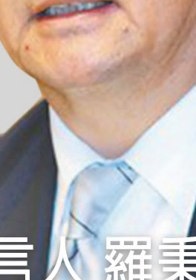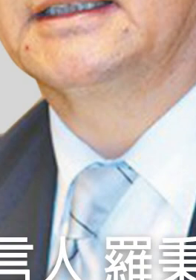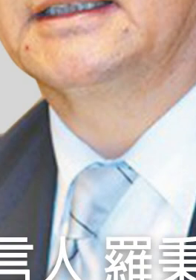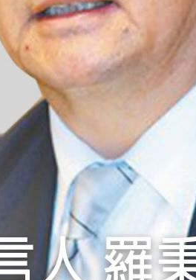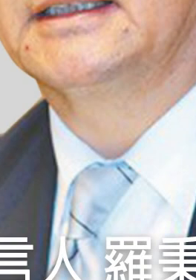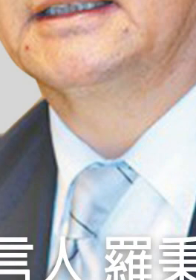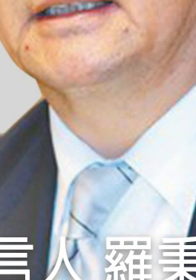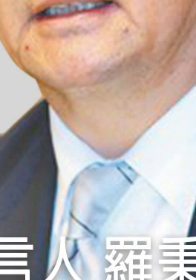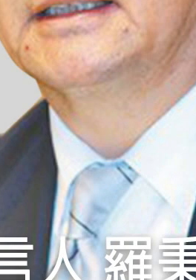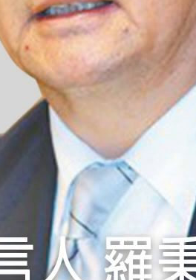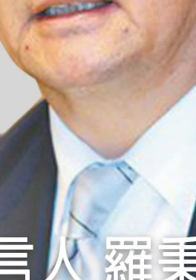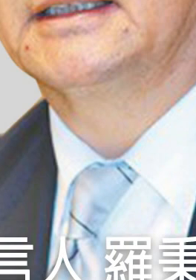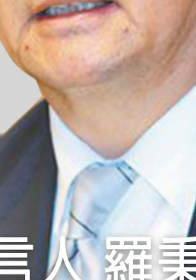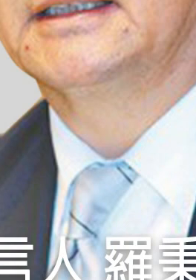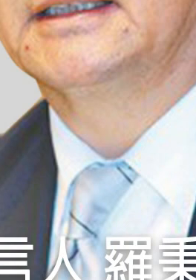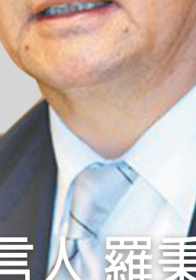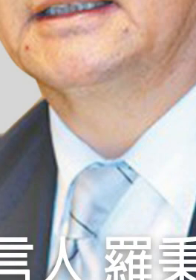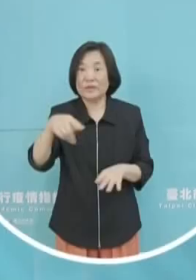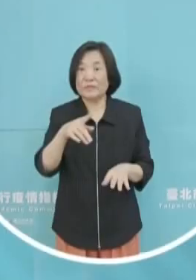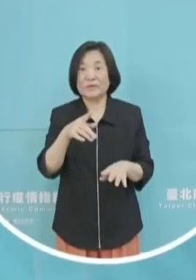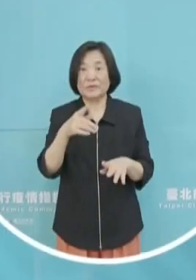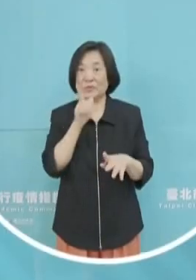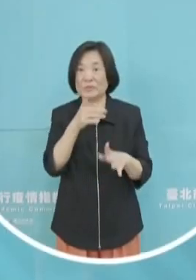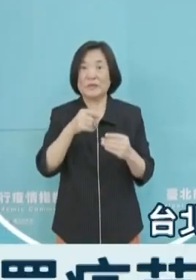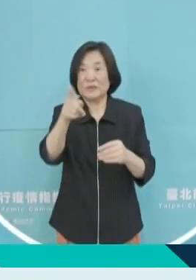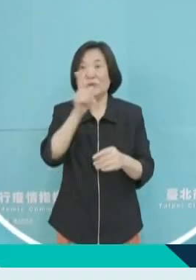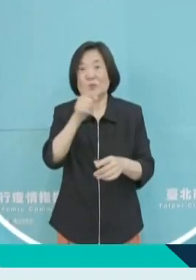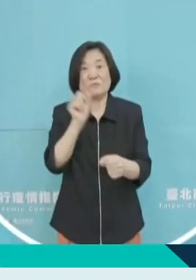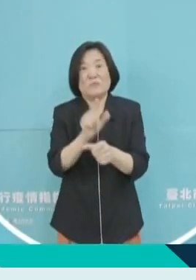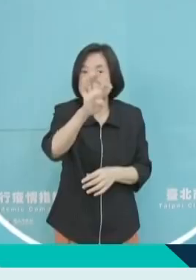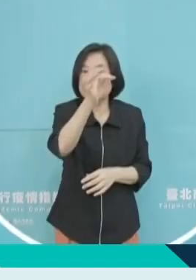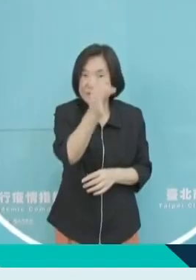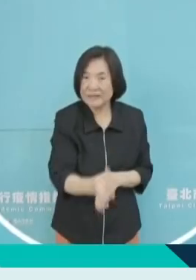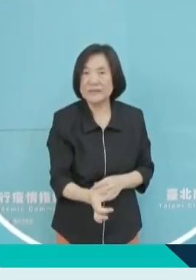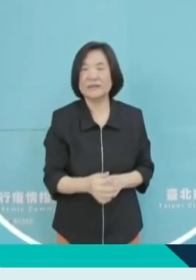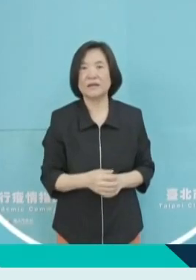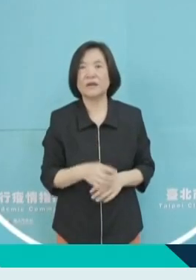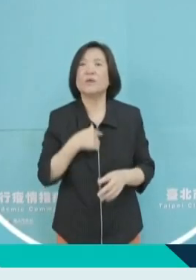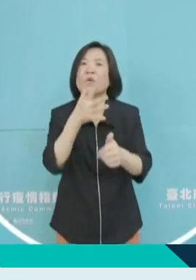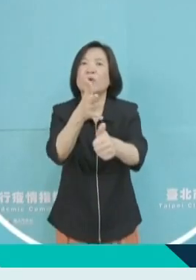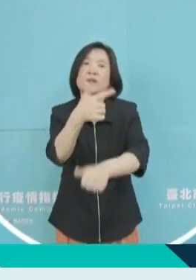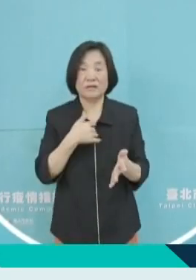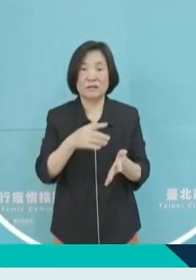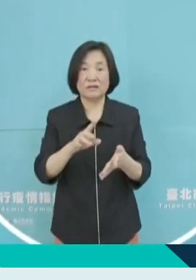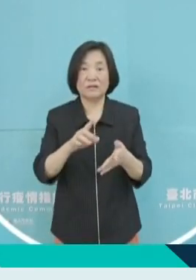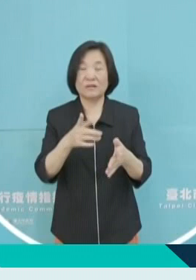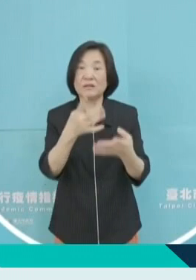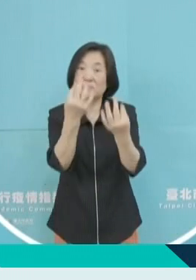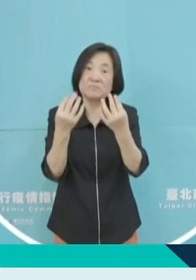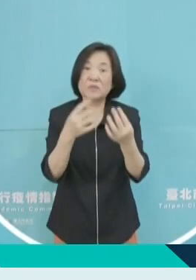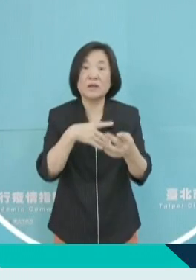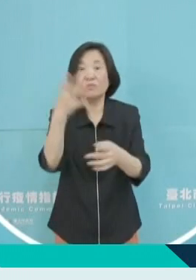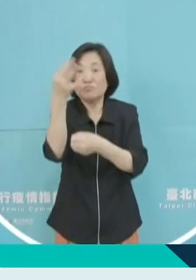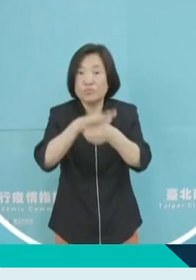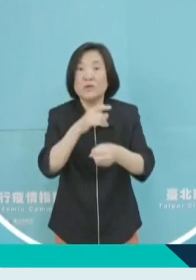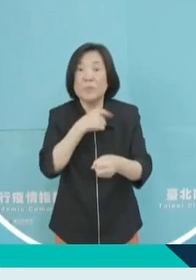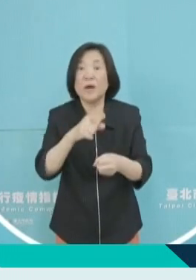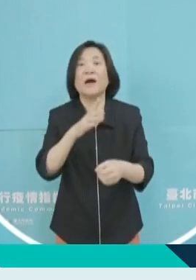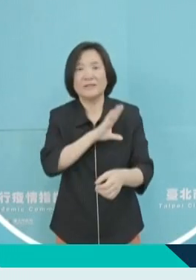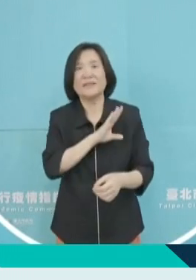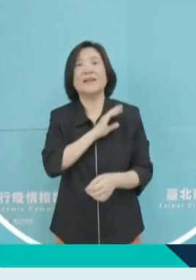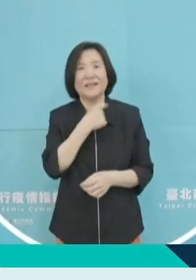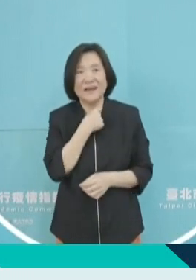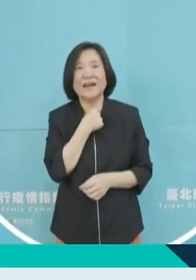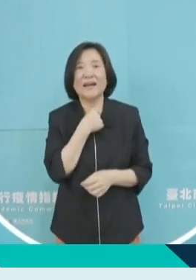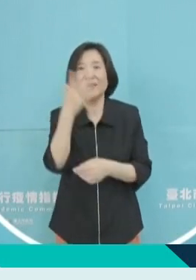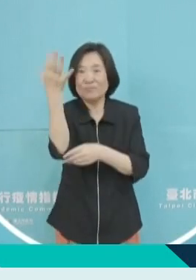别预算再增提2100亿。 你越想我就更生气了。那请问疫苗在哪里？纾困当然要做啊，但